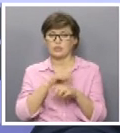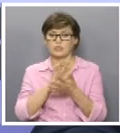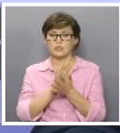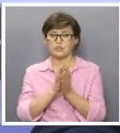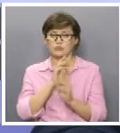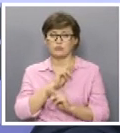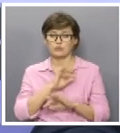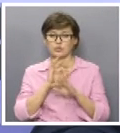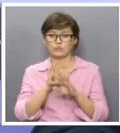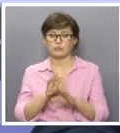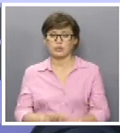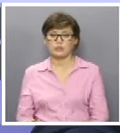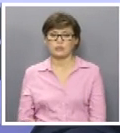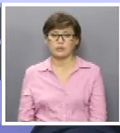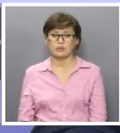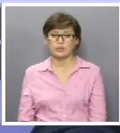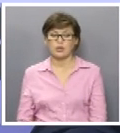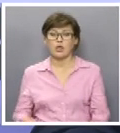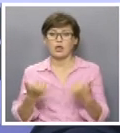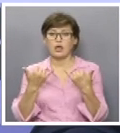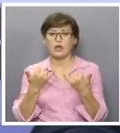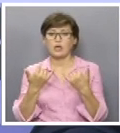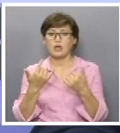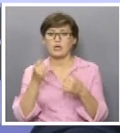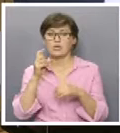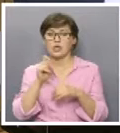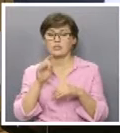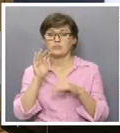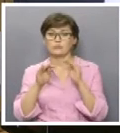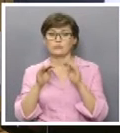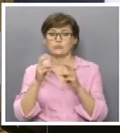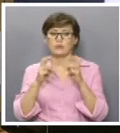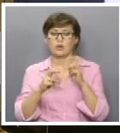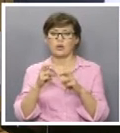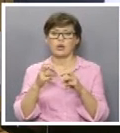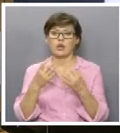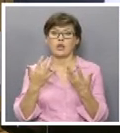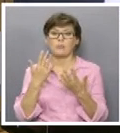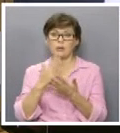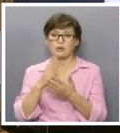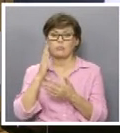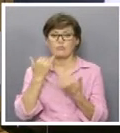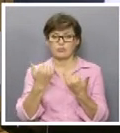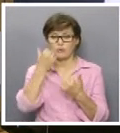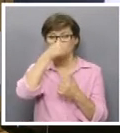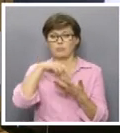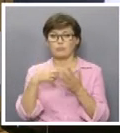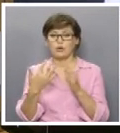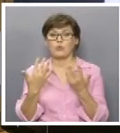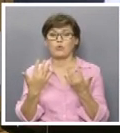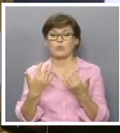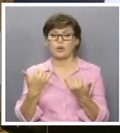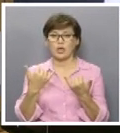жұмыс жасаудамыз. Қазір қаншасы бар? Газ құю станциясы және биыл қаншасы ашылады жоспар бойынша? Негізі қала